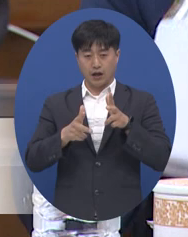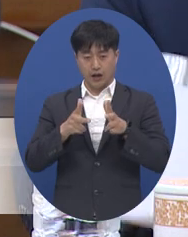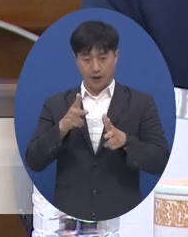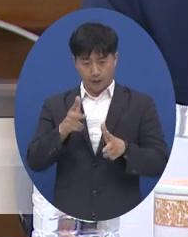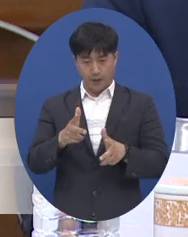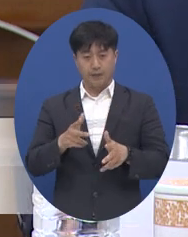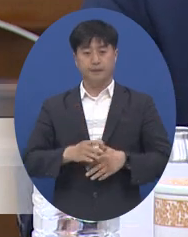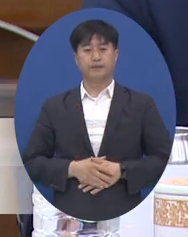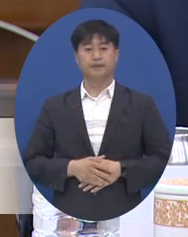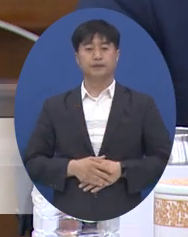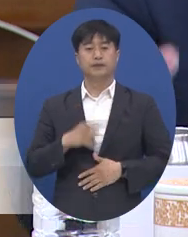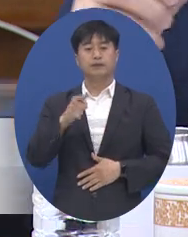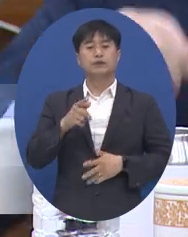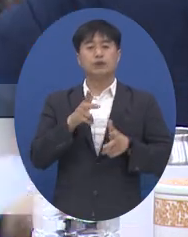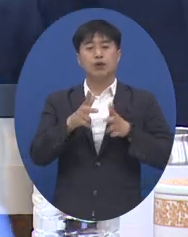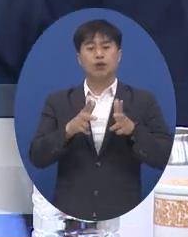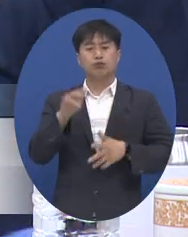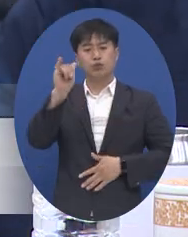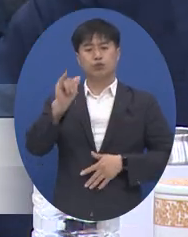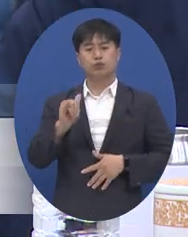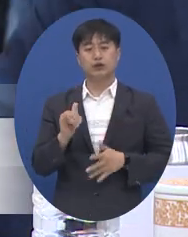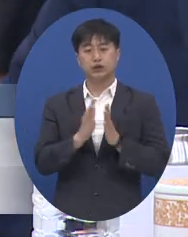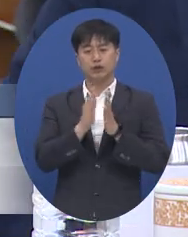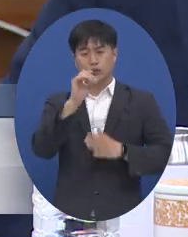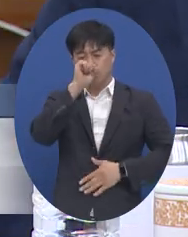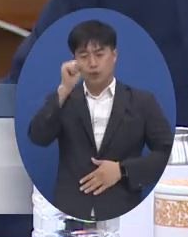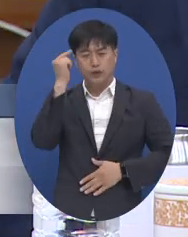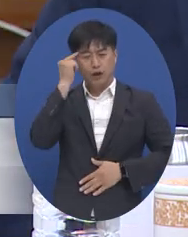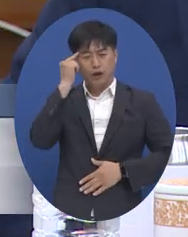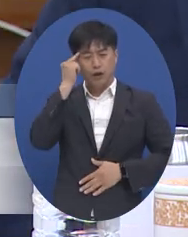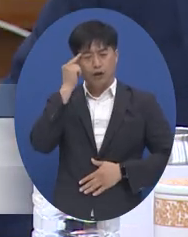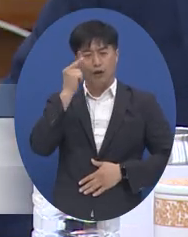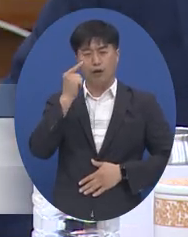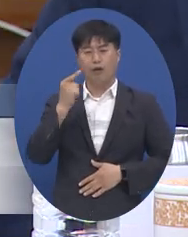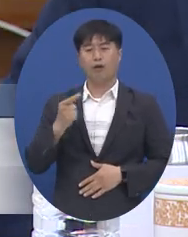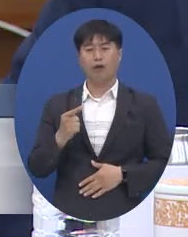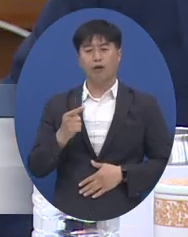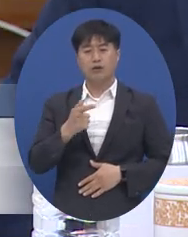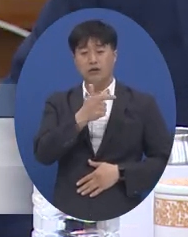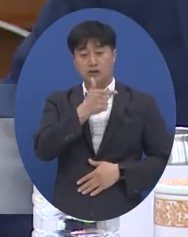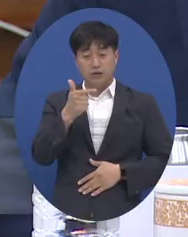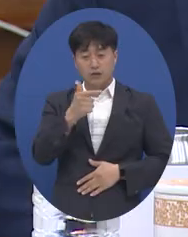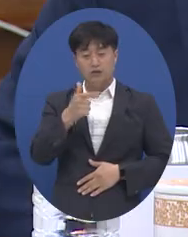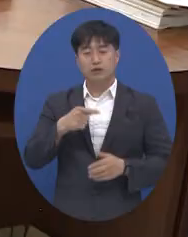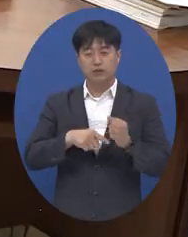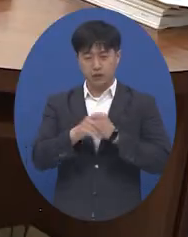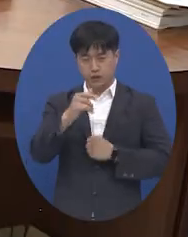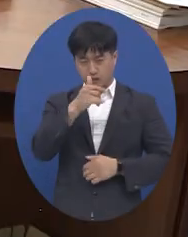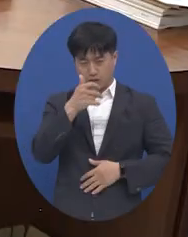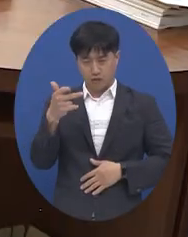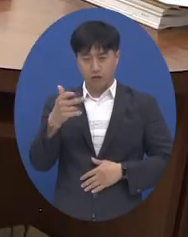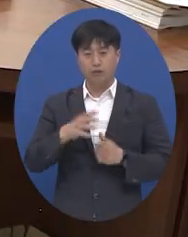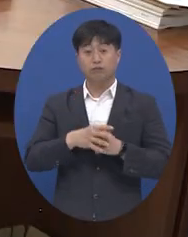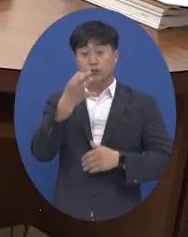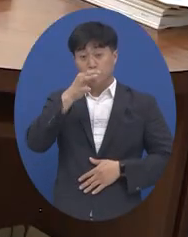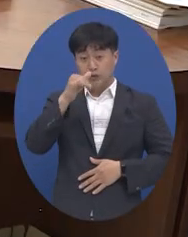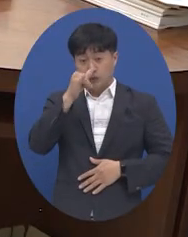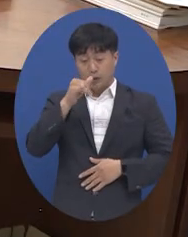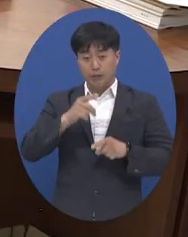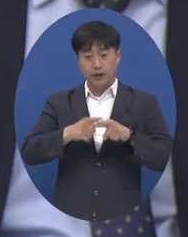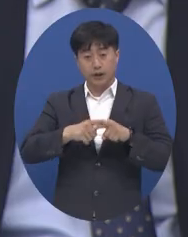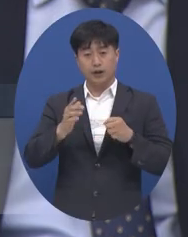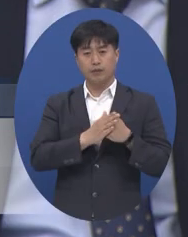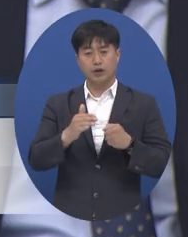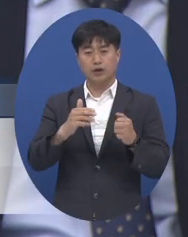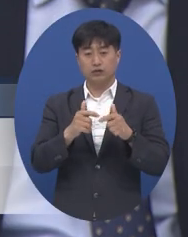사업인데 이 사업에서는 전국적으로 시행되면 좋겠다는 생각을 할 정도로 굉장히 의미가 큽니다 효과가 있다고 판단되기 때문에